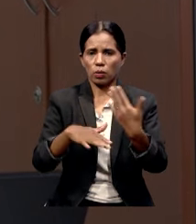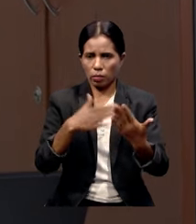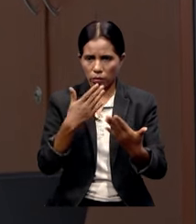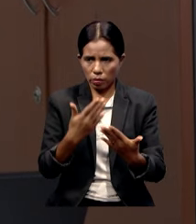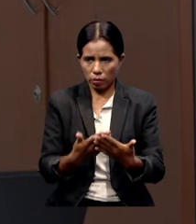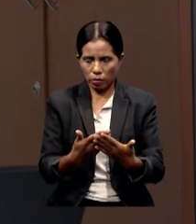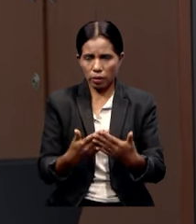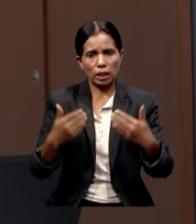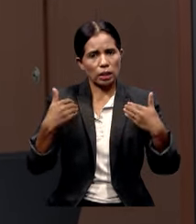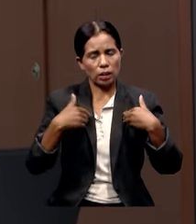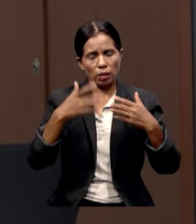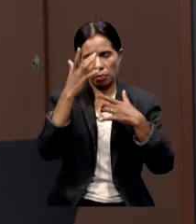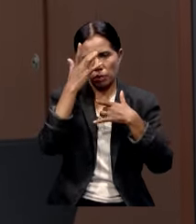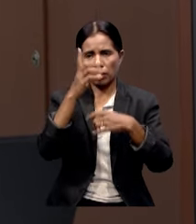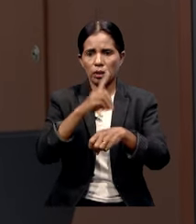mosu